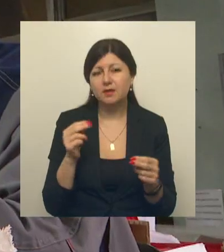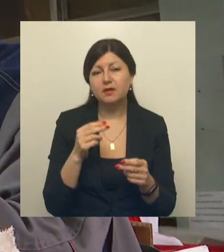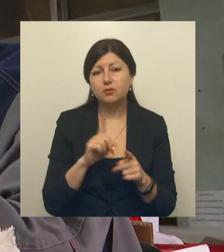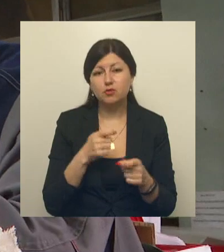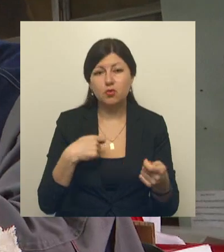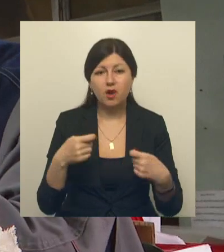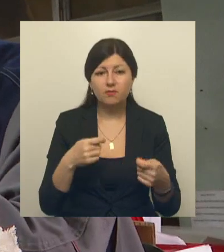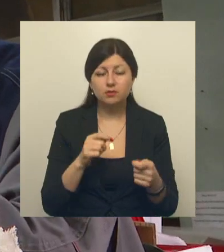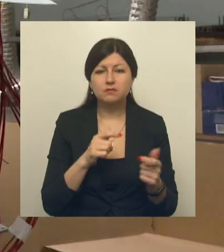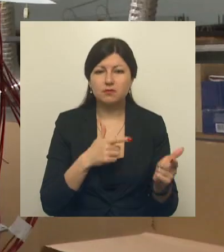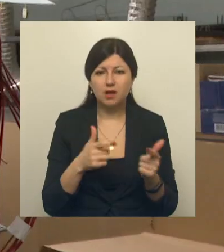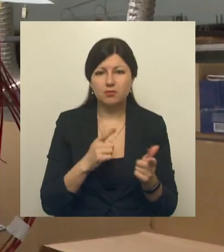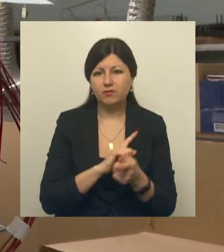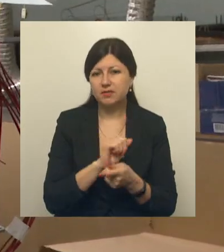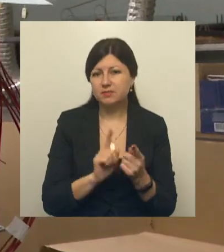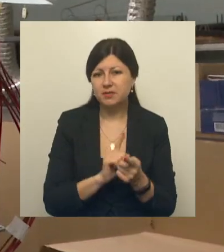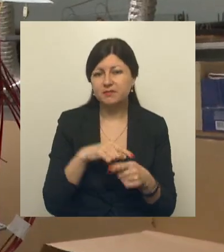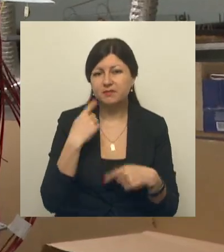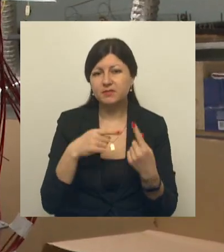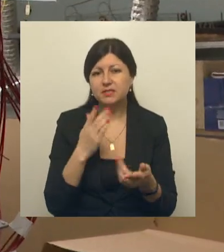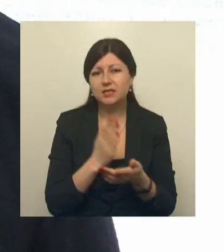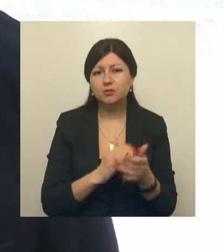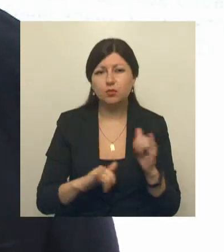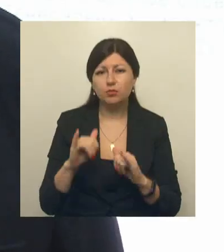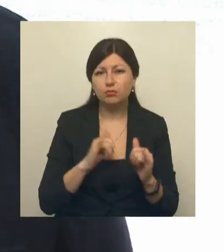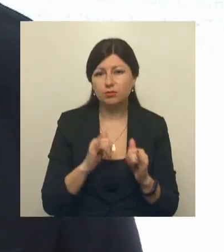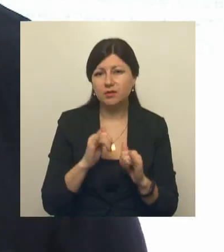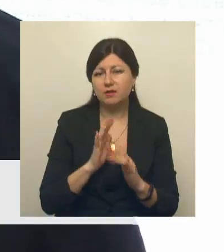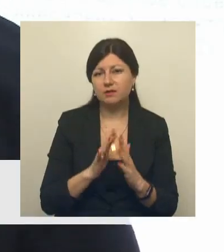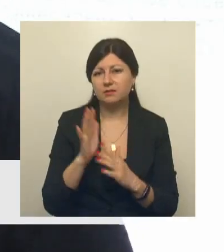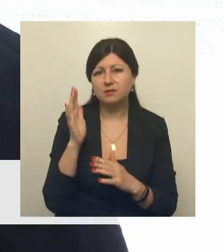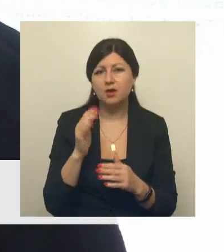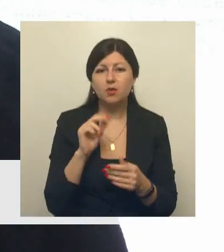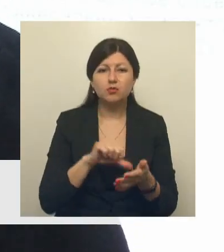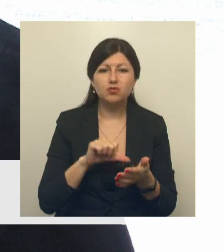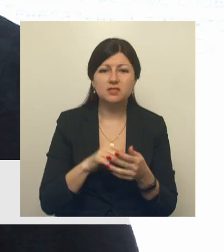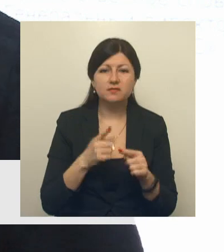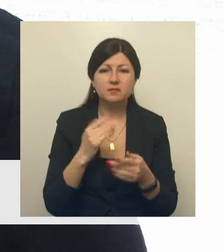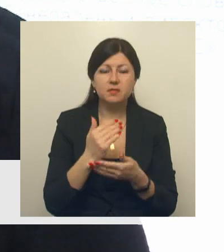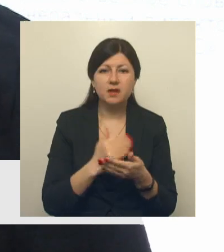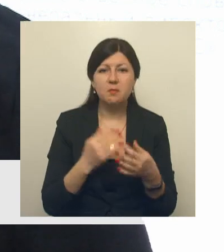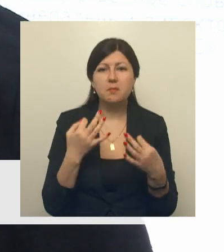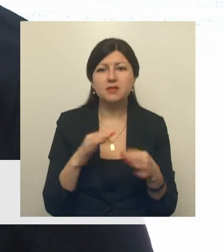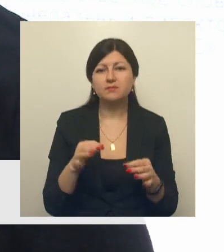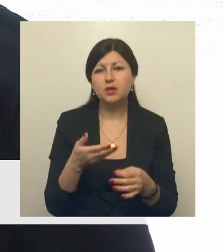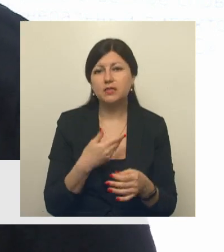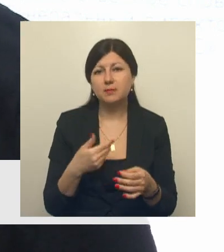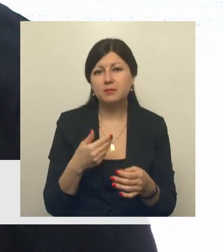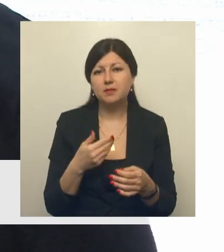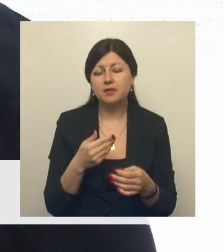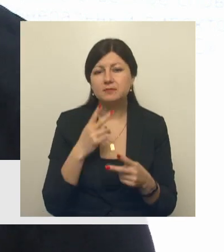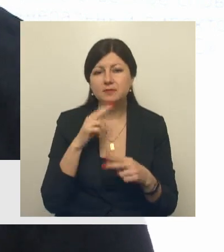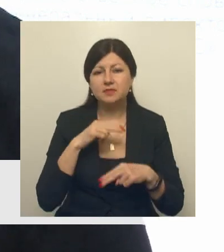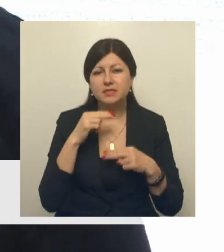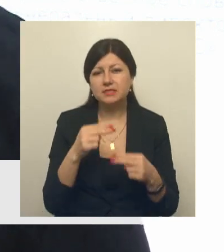руководство готово к изменениям. Ведь всегда есть куда расти. Участие в этой программе позволит нам с вами